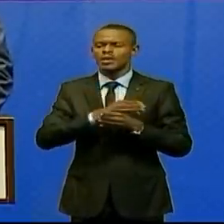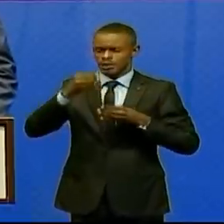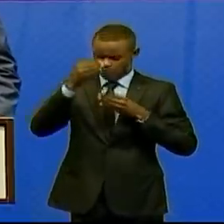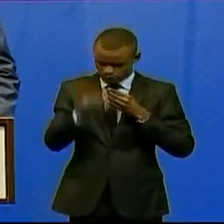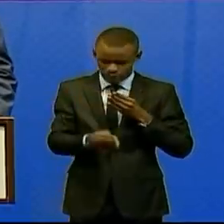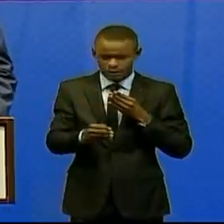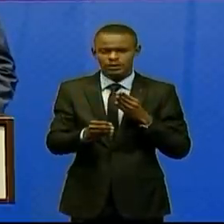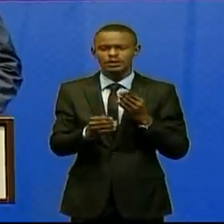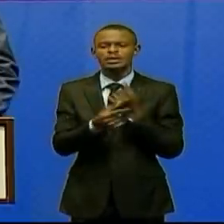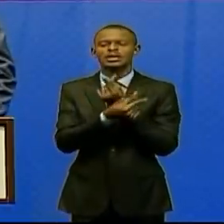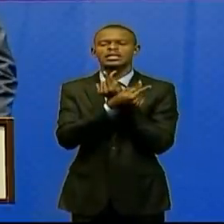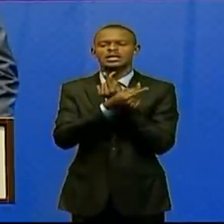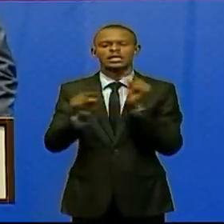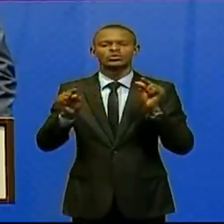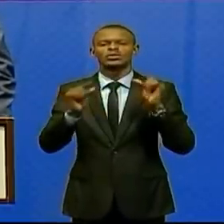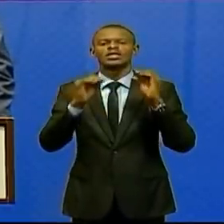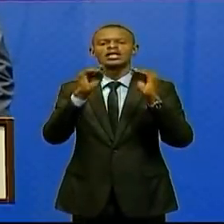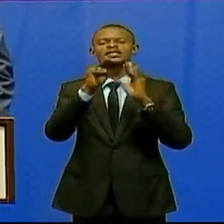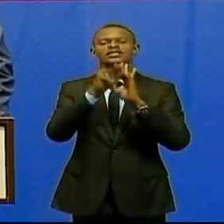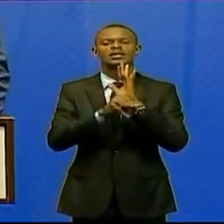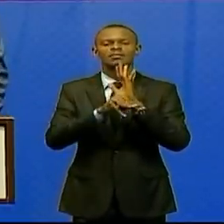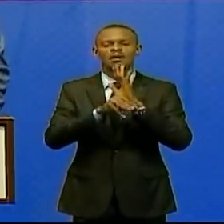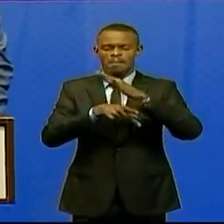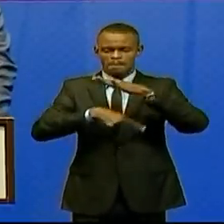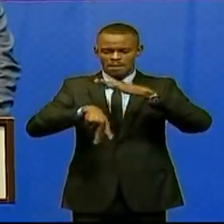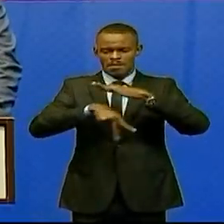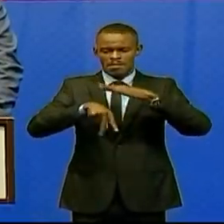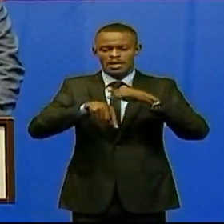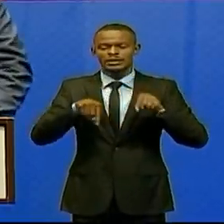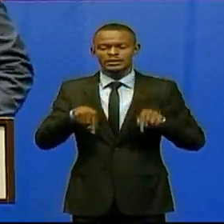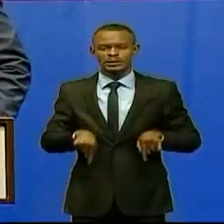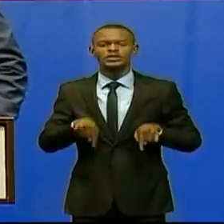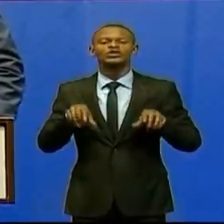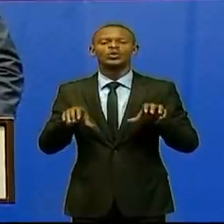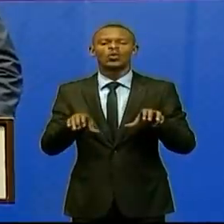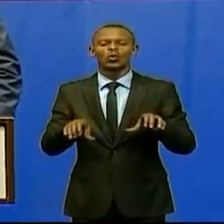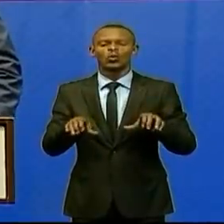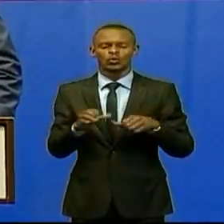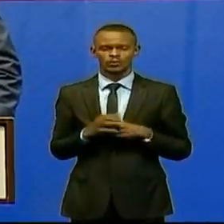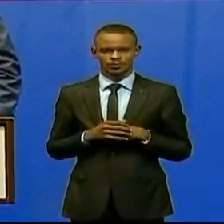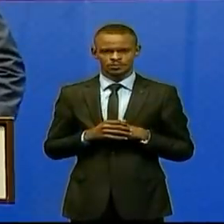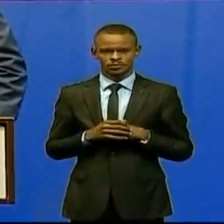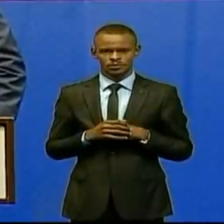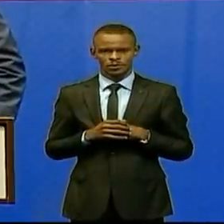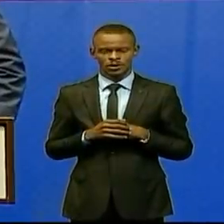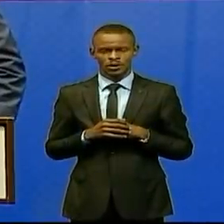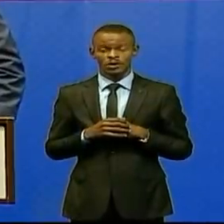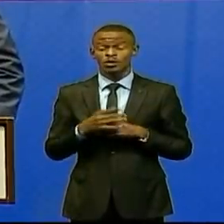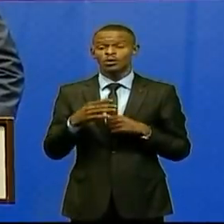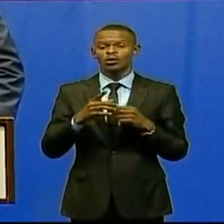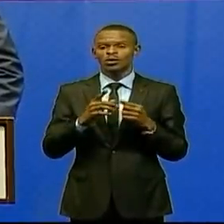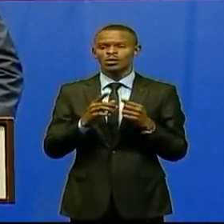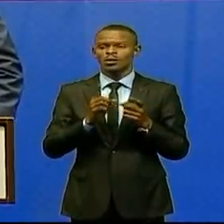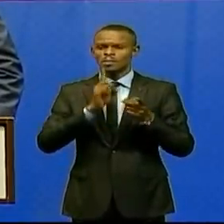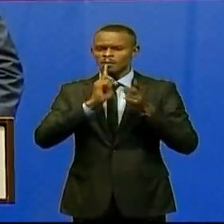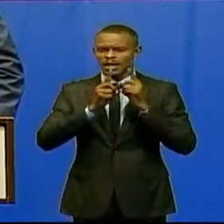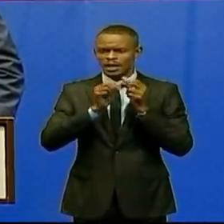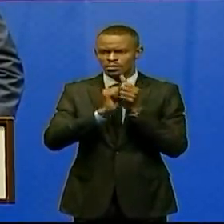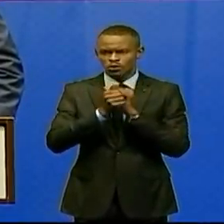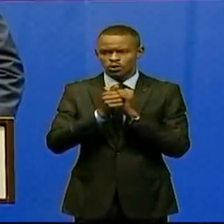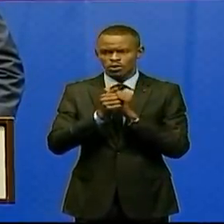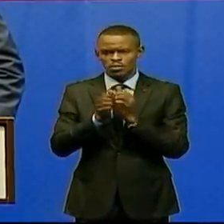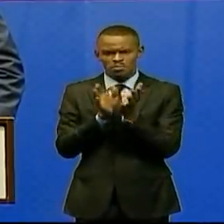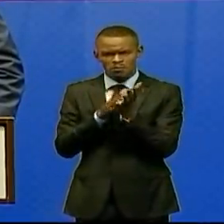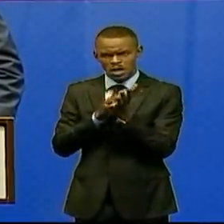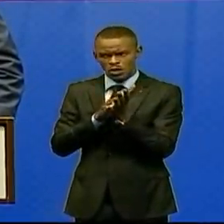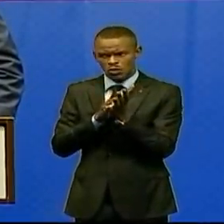en République démocratique du Congo. À propos des écoles à mécaniser, le rapport préliminaire